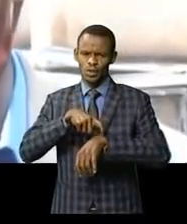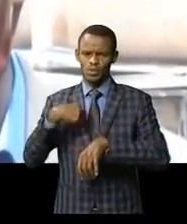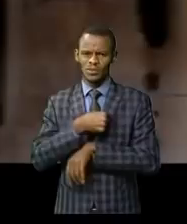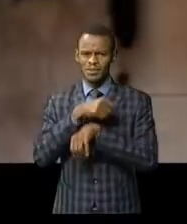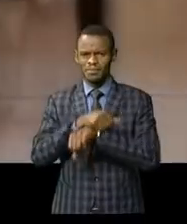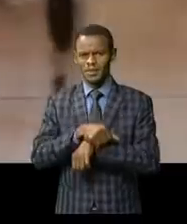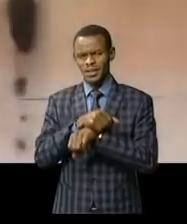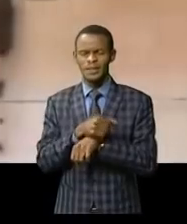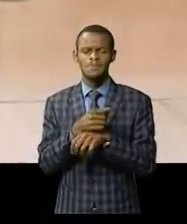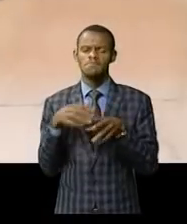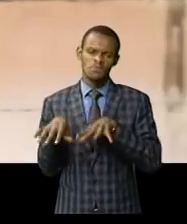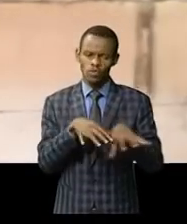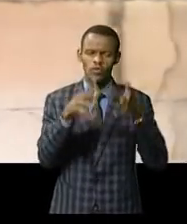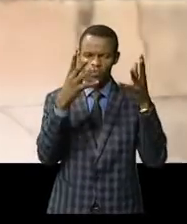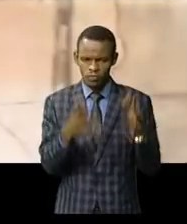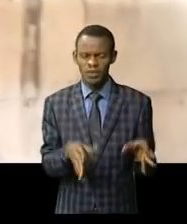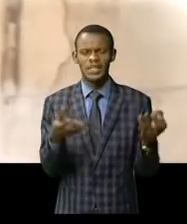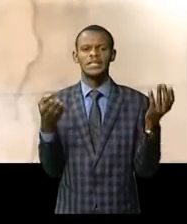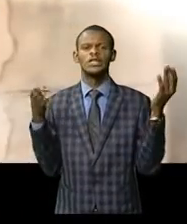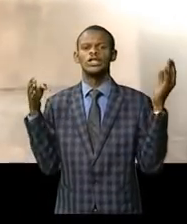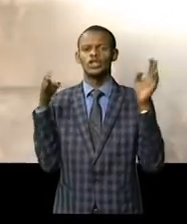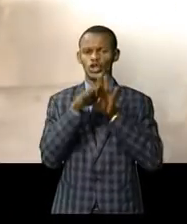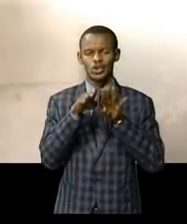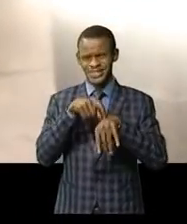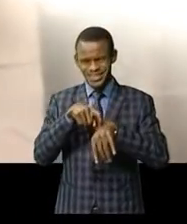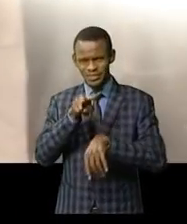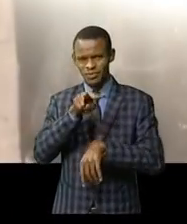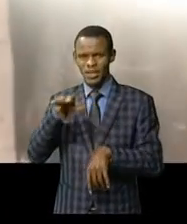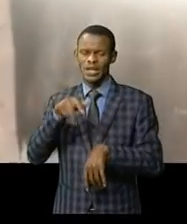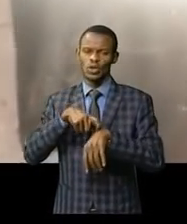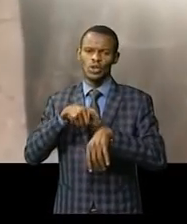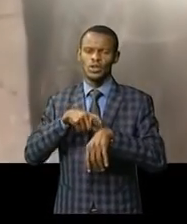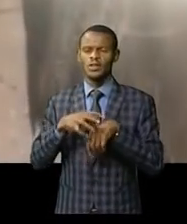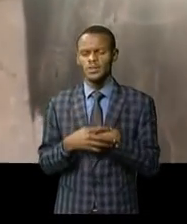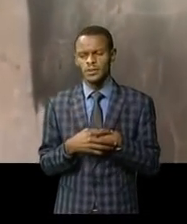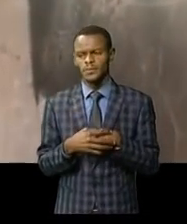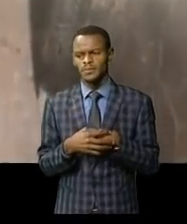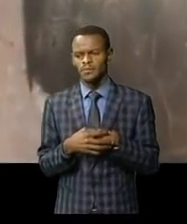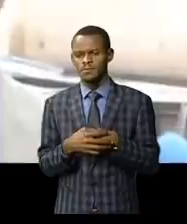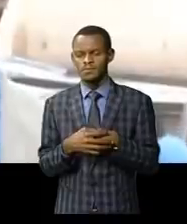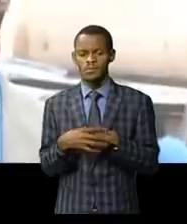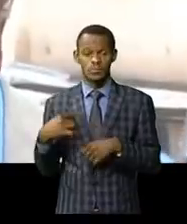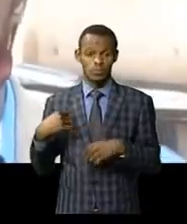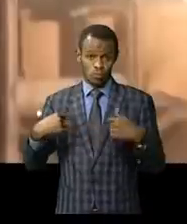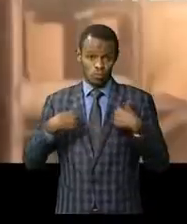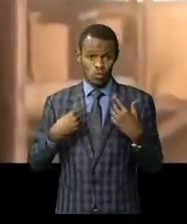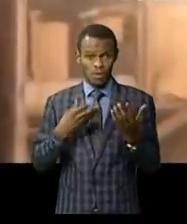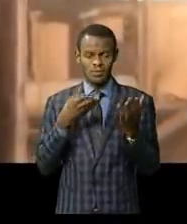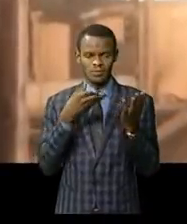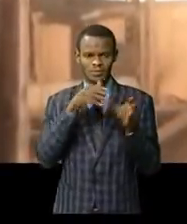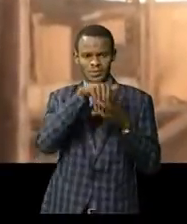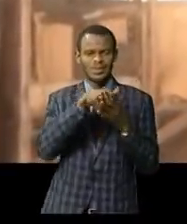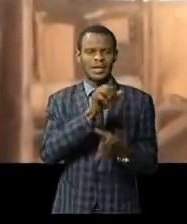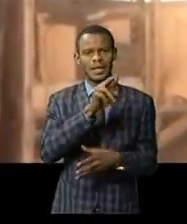nous clôturons notre antenne soit à 23h. Et donc, nous, particulièrement moi de la RTNC, je suis réduit